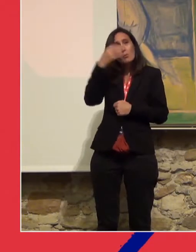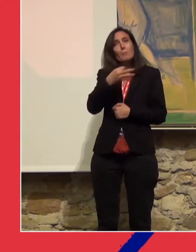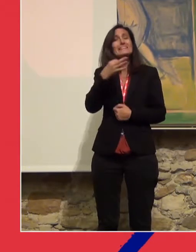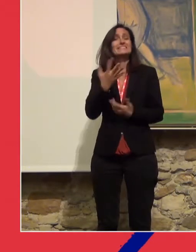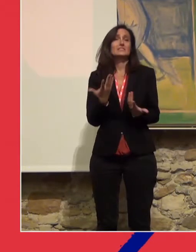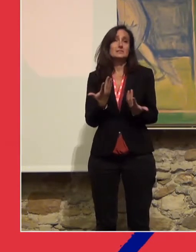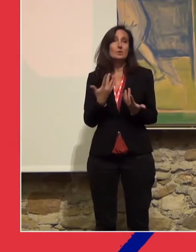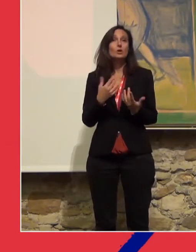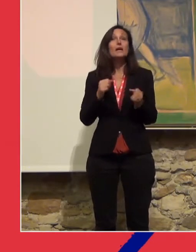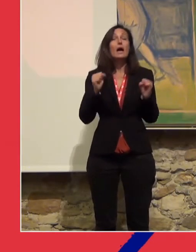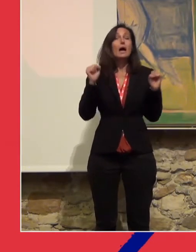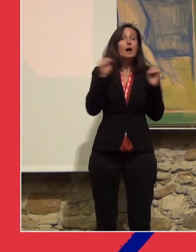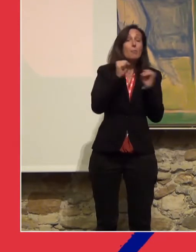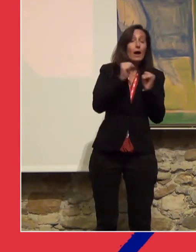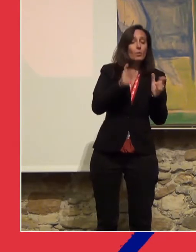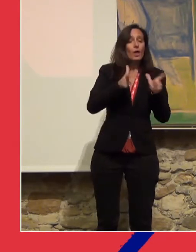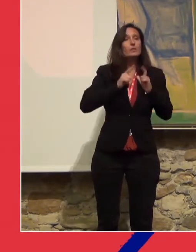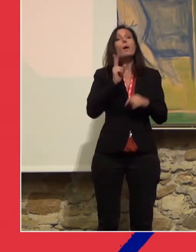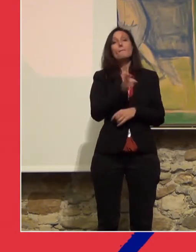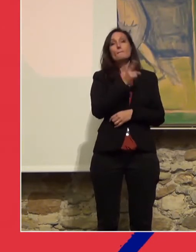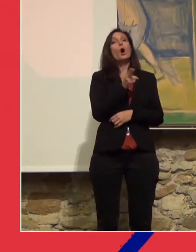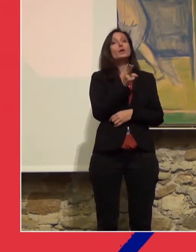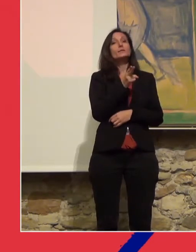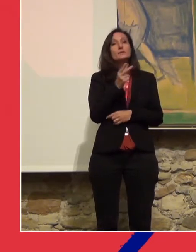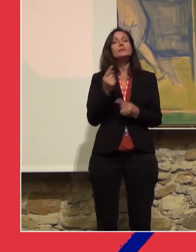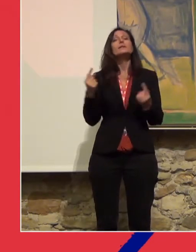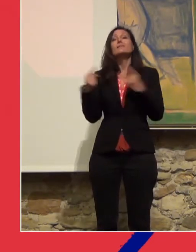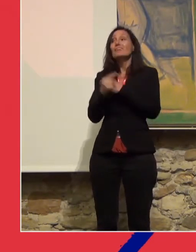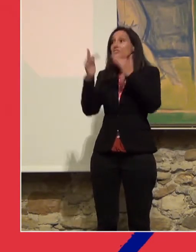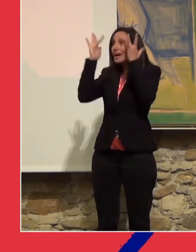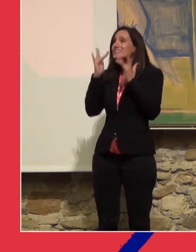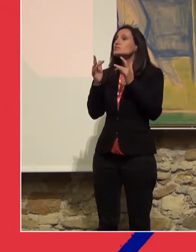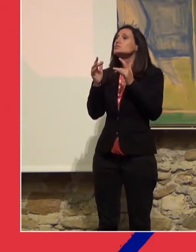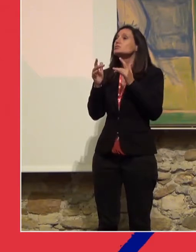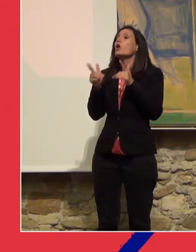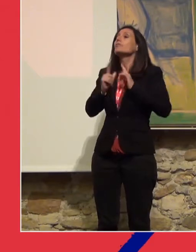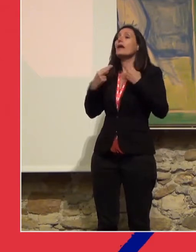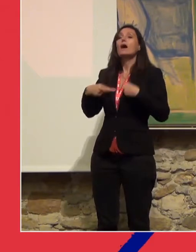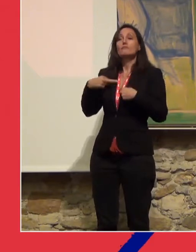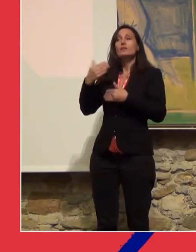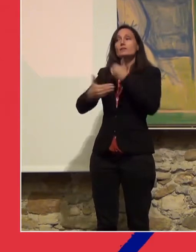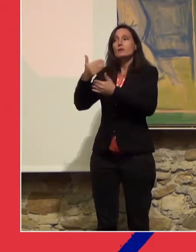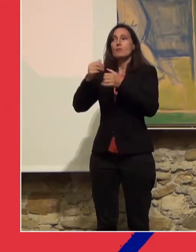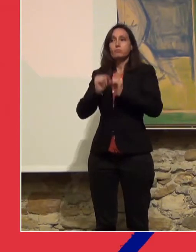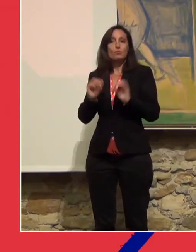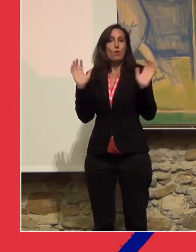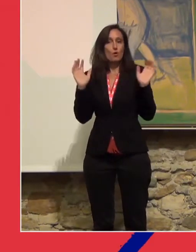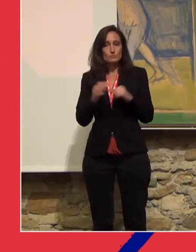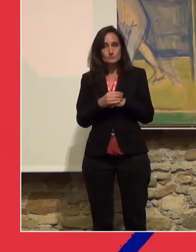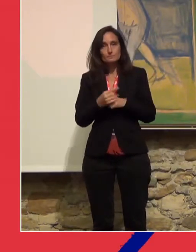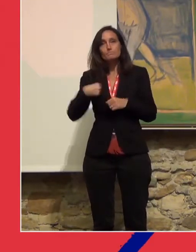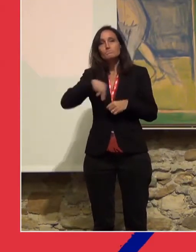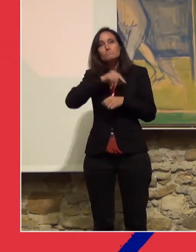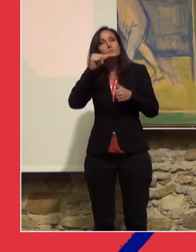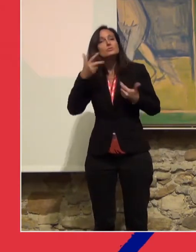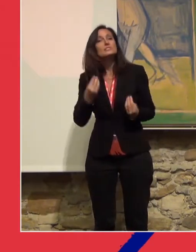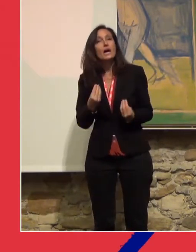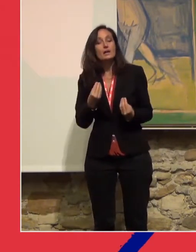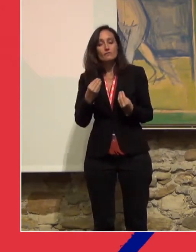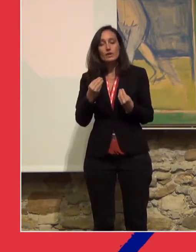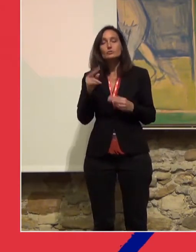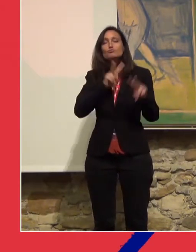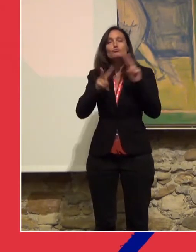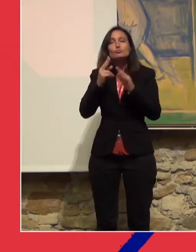vive. Abbiamo bisogno di trovare una nuova saggezza. Possiamo tornare a